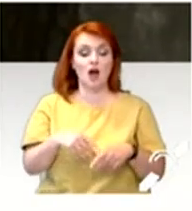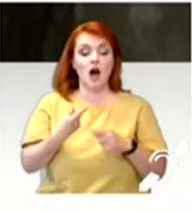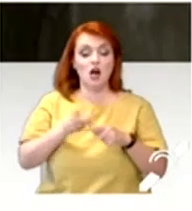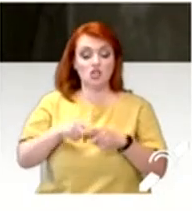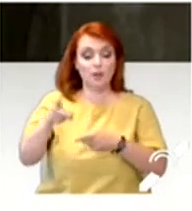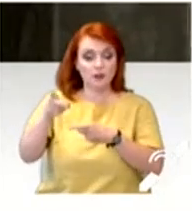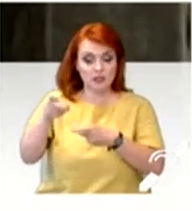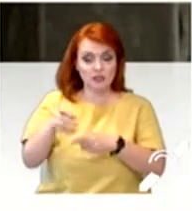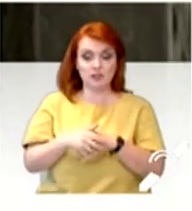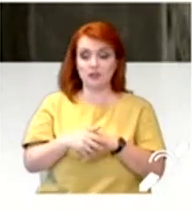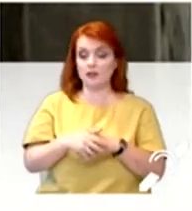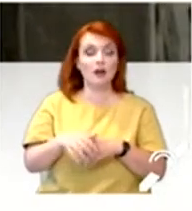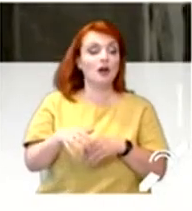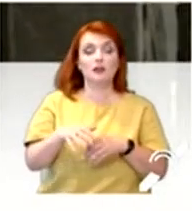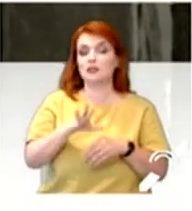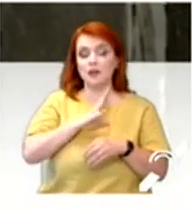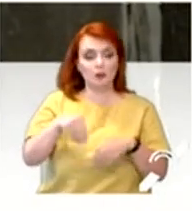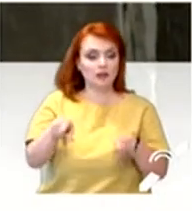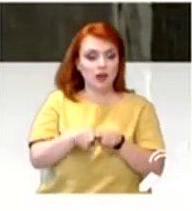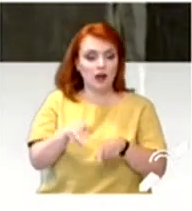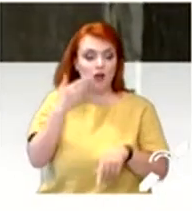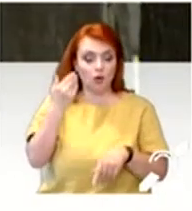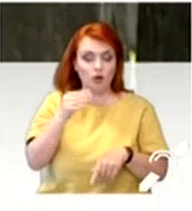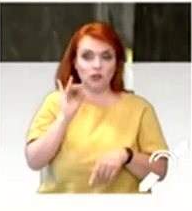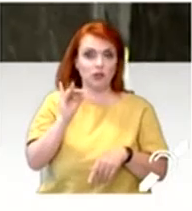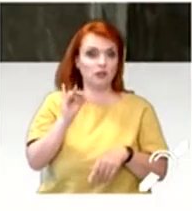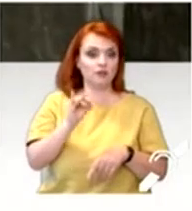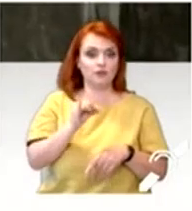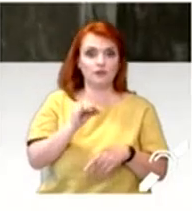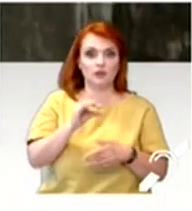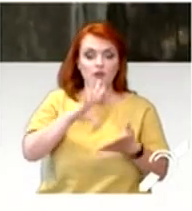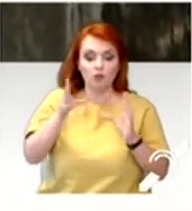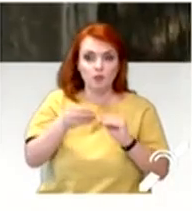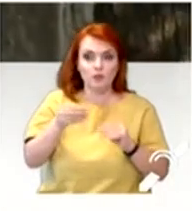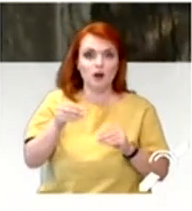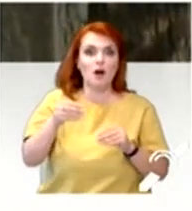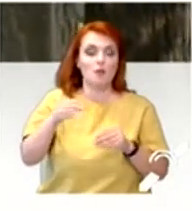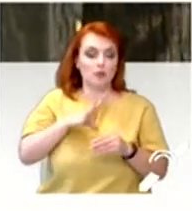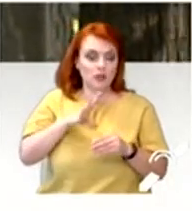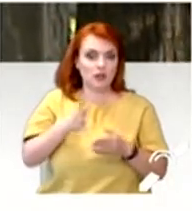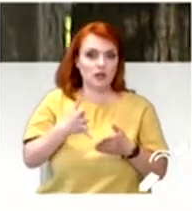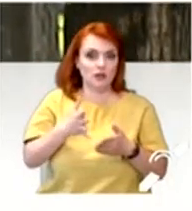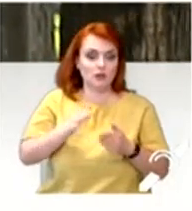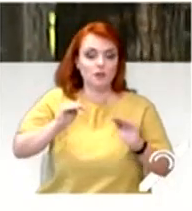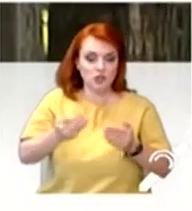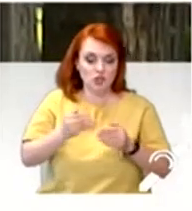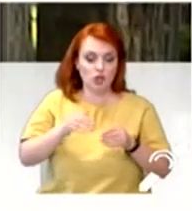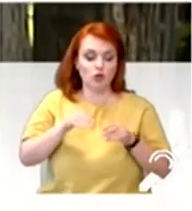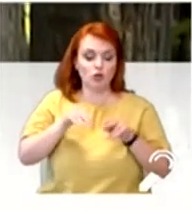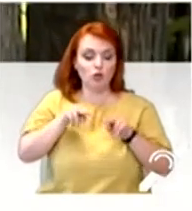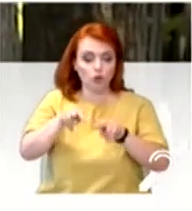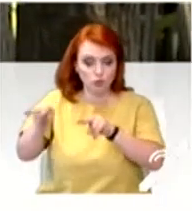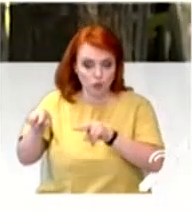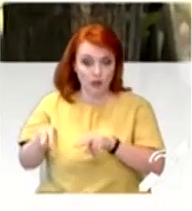era reglementat prin lege și putea fi procurat de oricine. Ulterior a fost instituit un mecanism de control. Cei care cumpără o